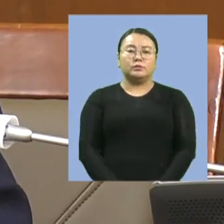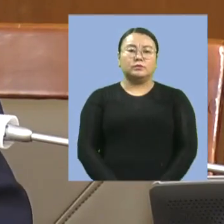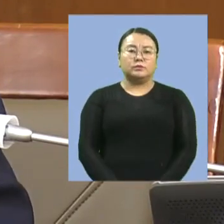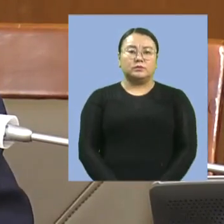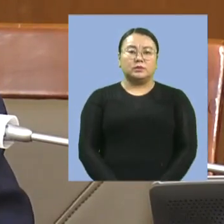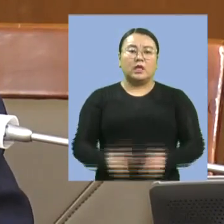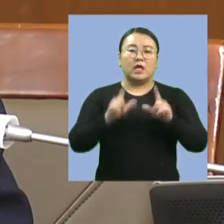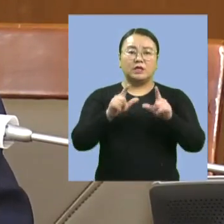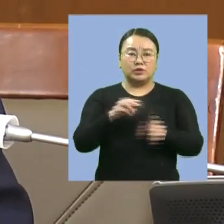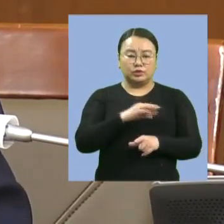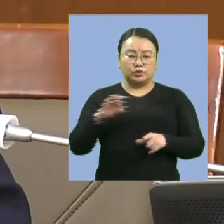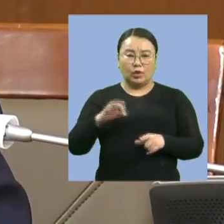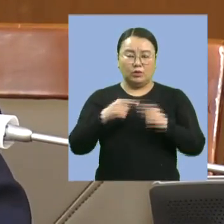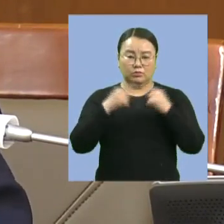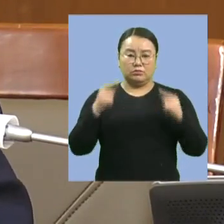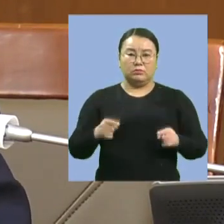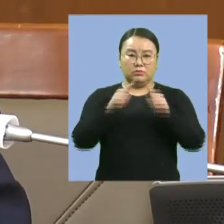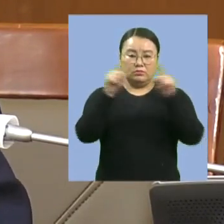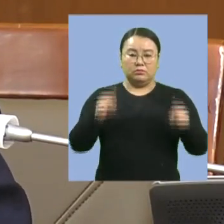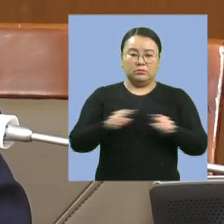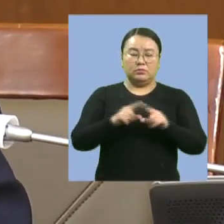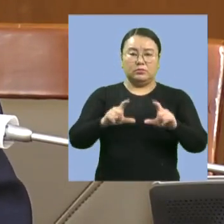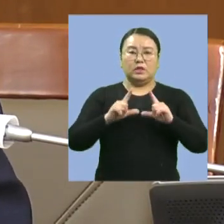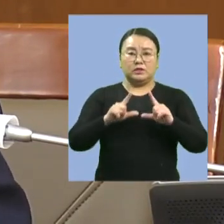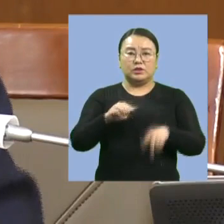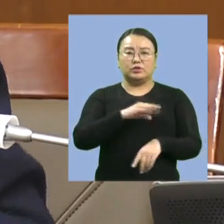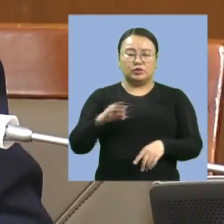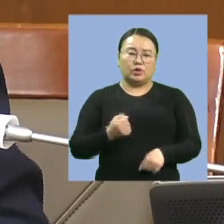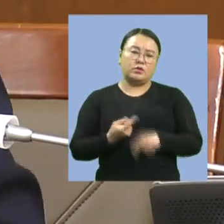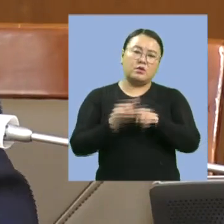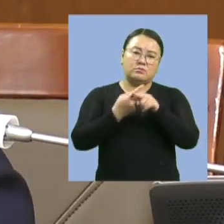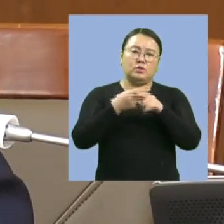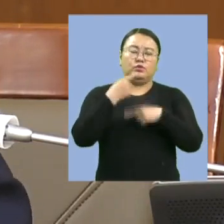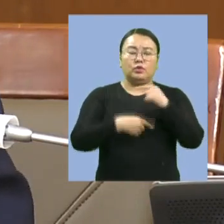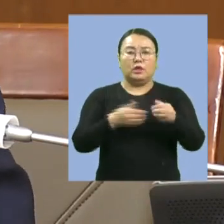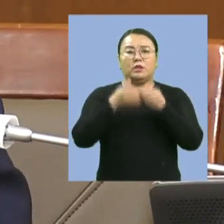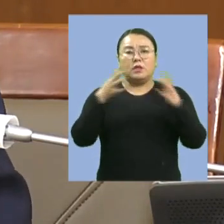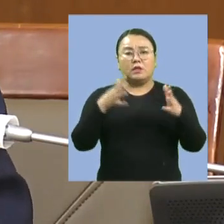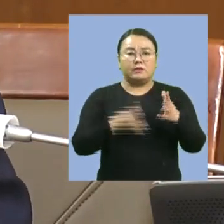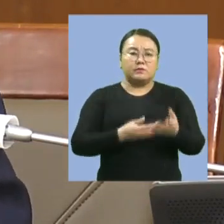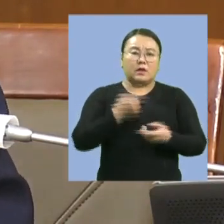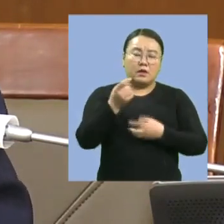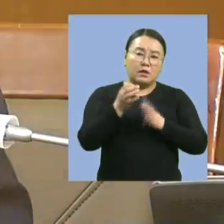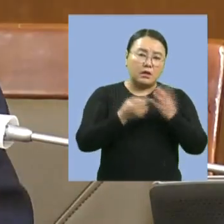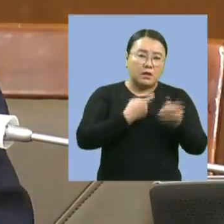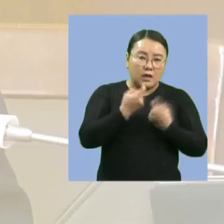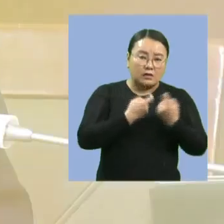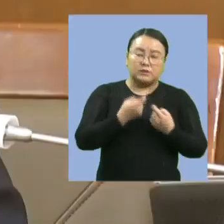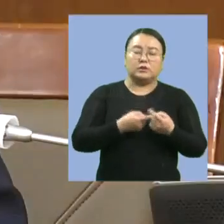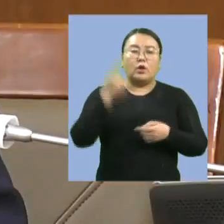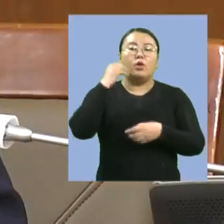тэр мандатын тоог нэмэх асуудлыг бас сонгуулийн үлээр ярих нь нээлттэй гэсэн байдлаар ингээд ойлголцоод бас явж